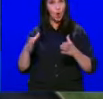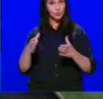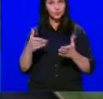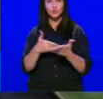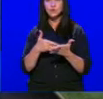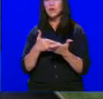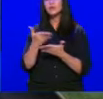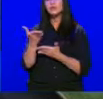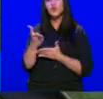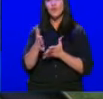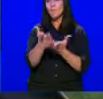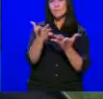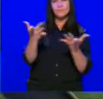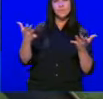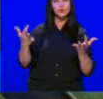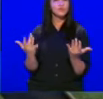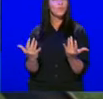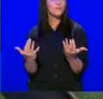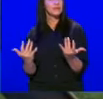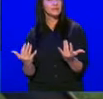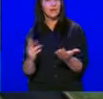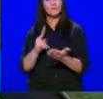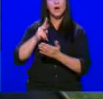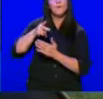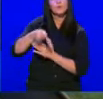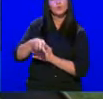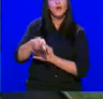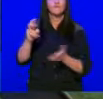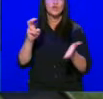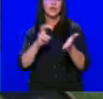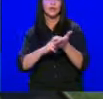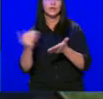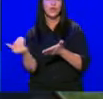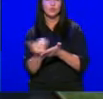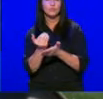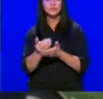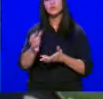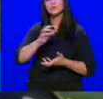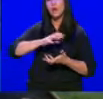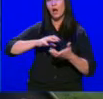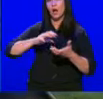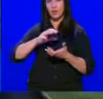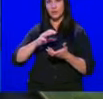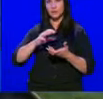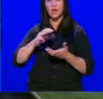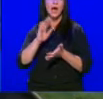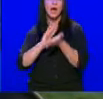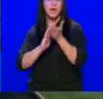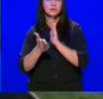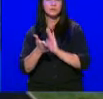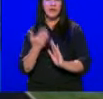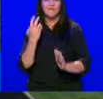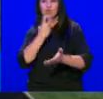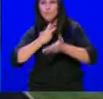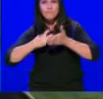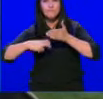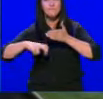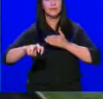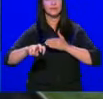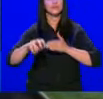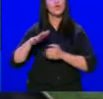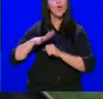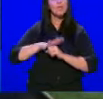Защото множеството предизвикателства, преодоляването на енергийната и икономическата криза, справянето с миграционният